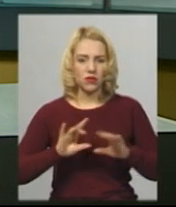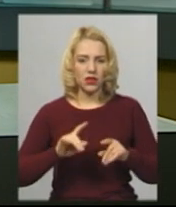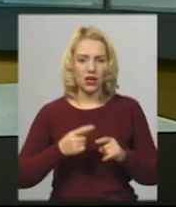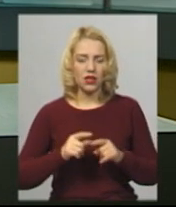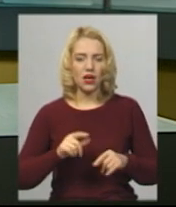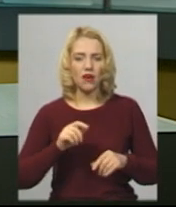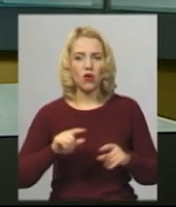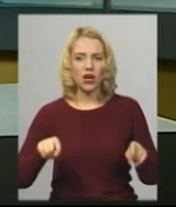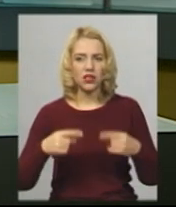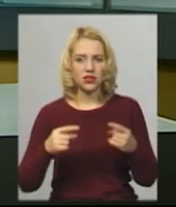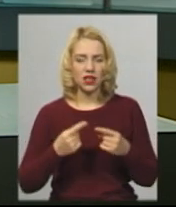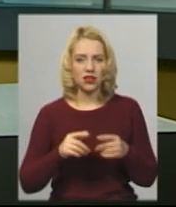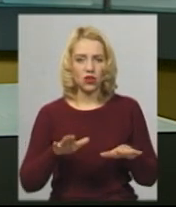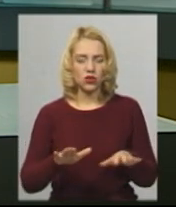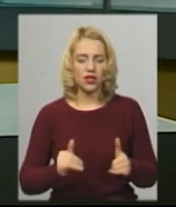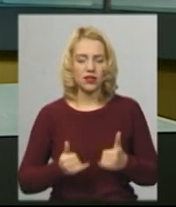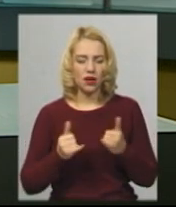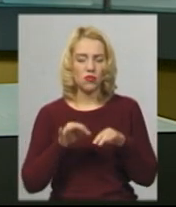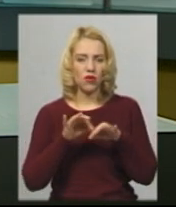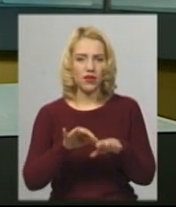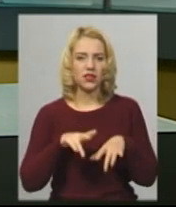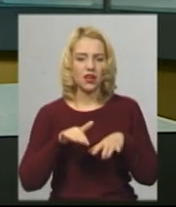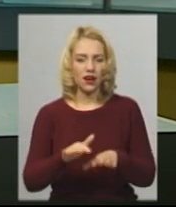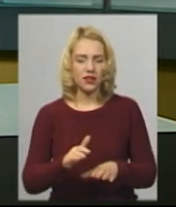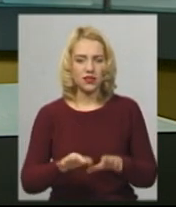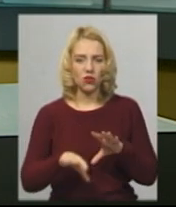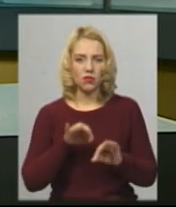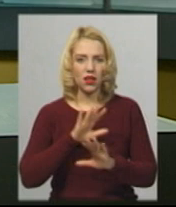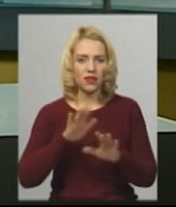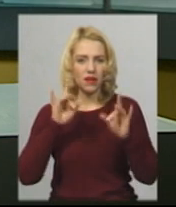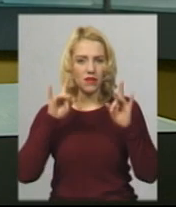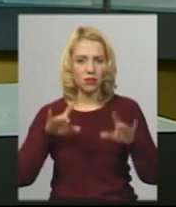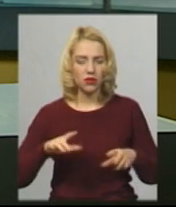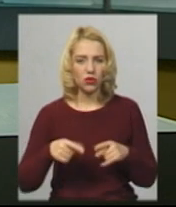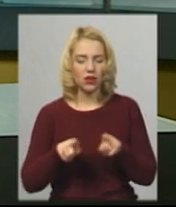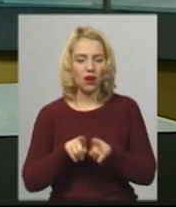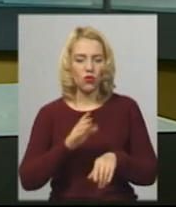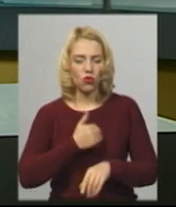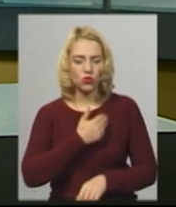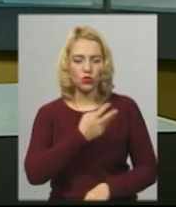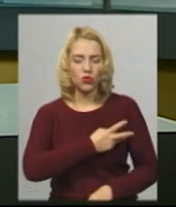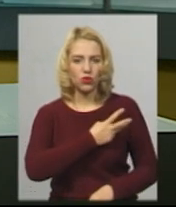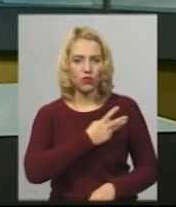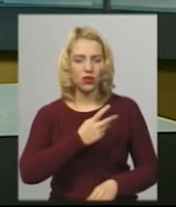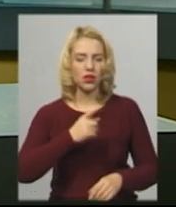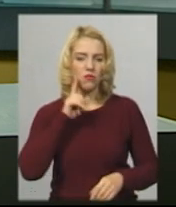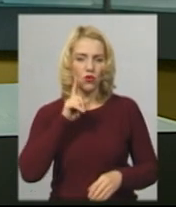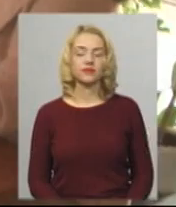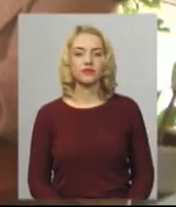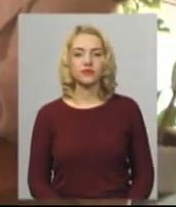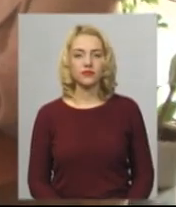Соловей. Додає, локацію для проведення акції обрали не випадково. Так хочуть мотивувати молодь дбати про своє